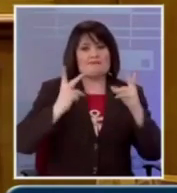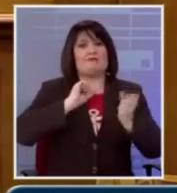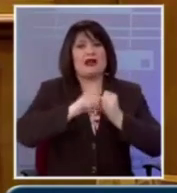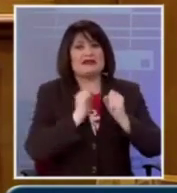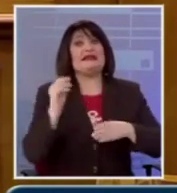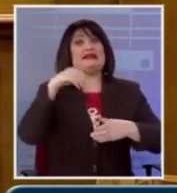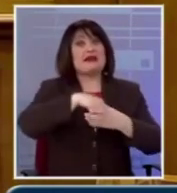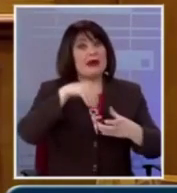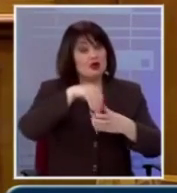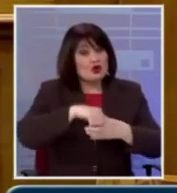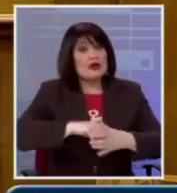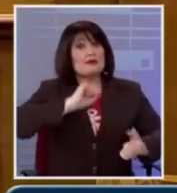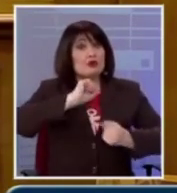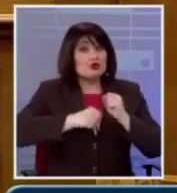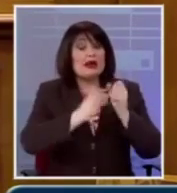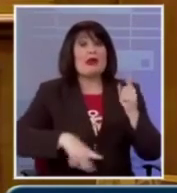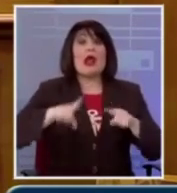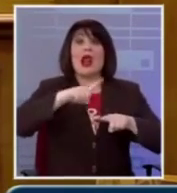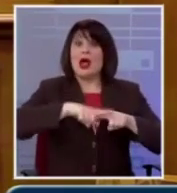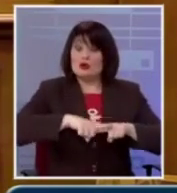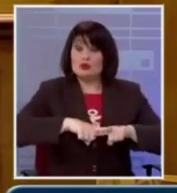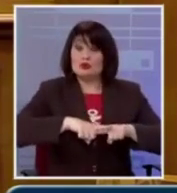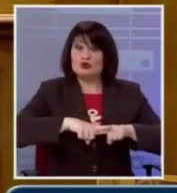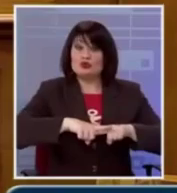συμμετοχή και από έναν λαό ο